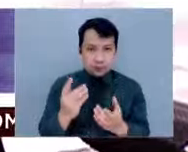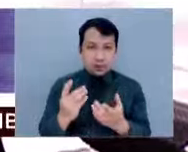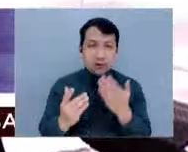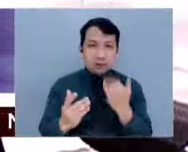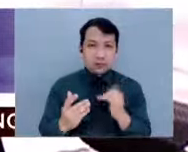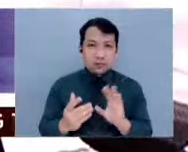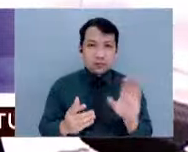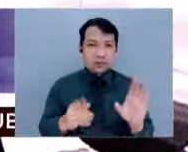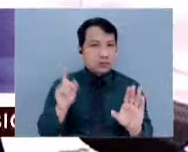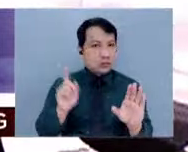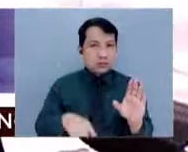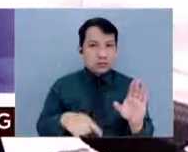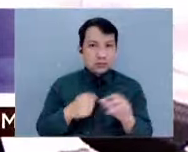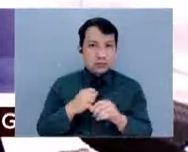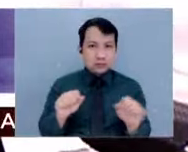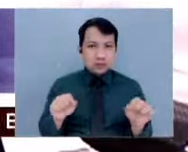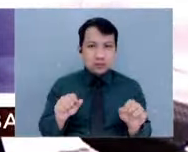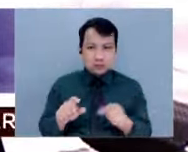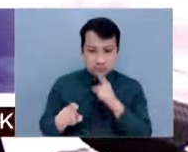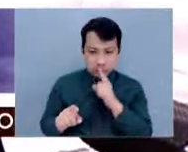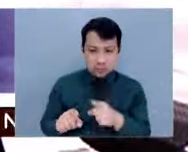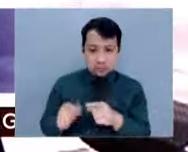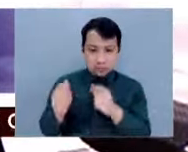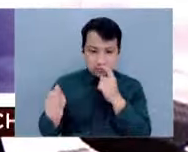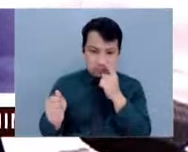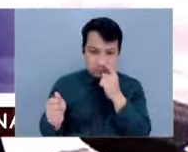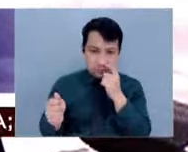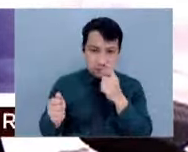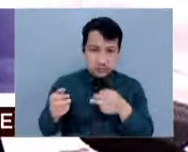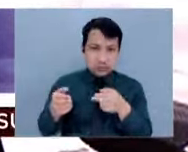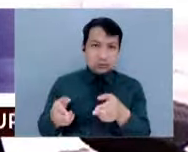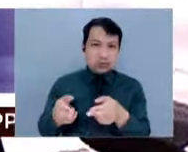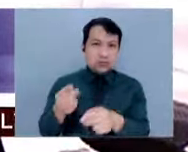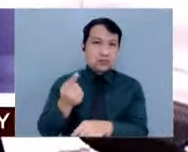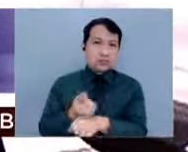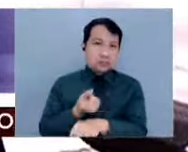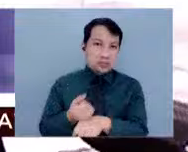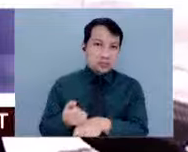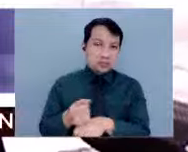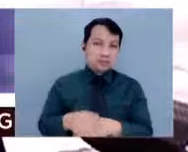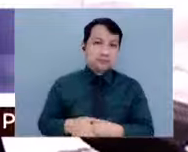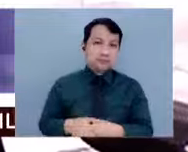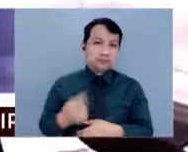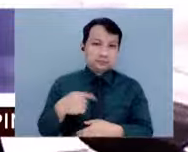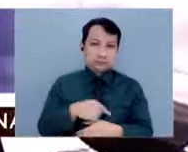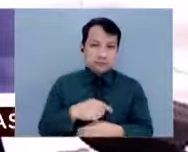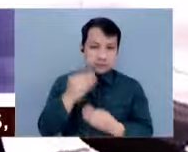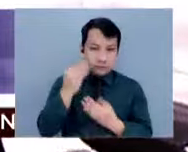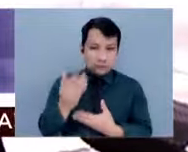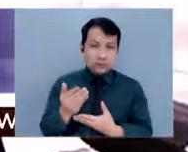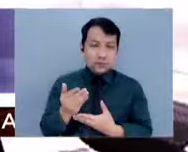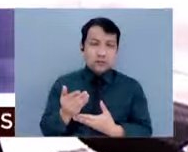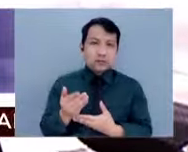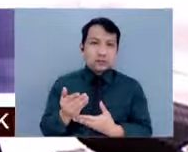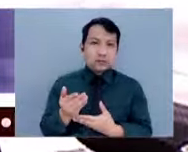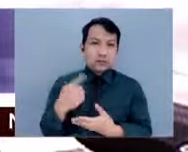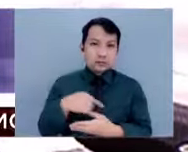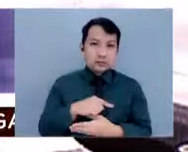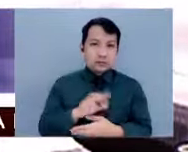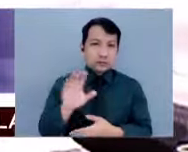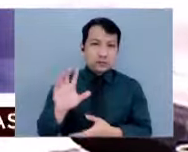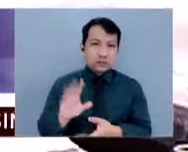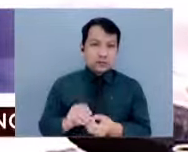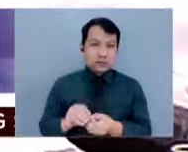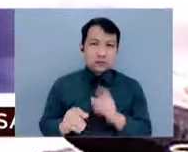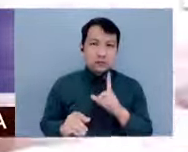tayo sigurado kung ito ay roadworthy, no? And sumusunod dun sa mga alituntunin ng LTO